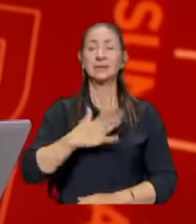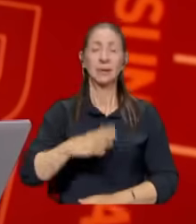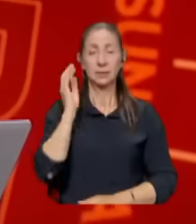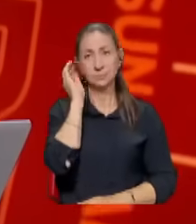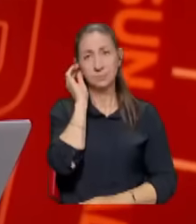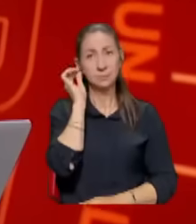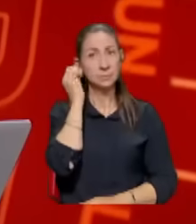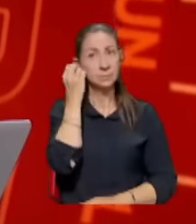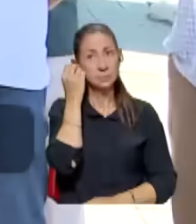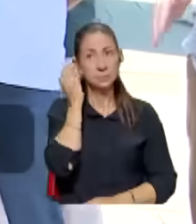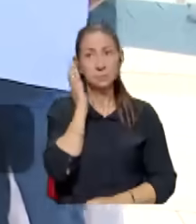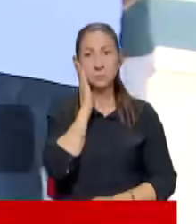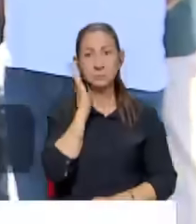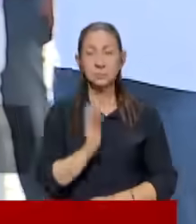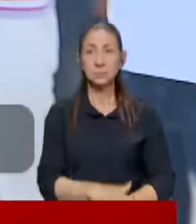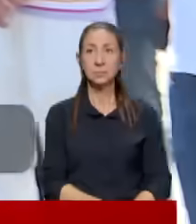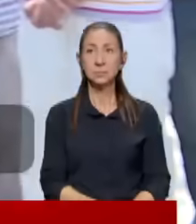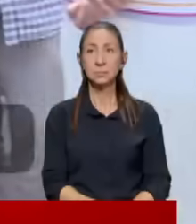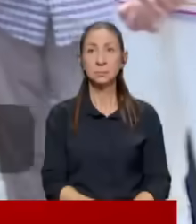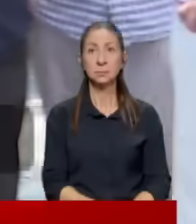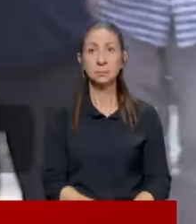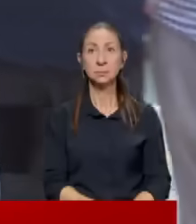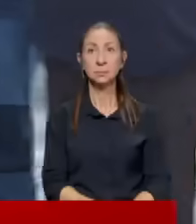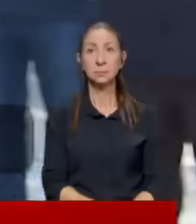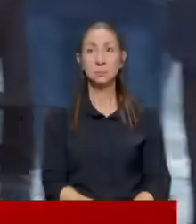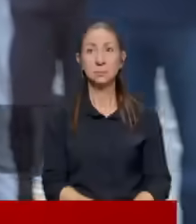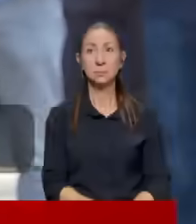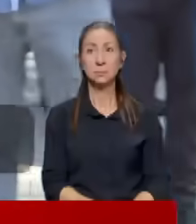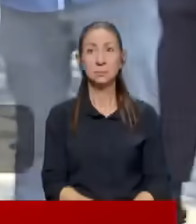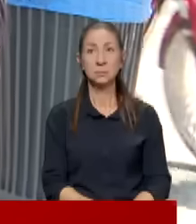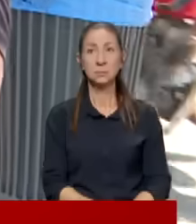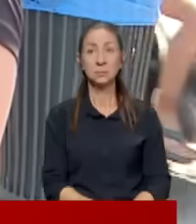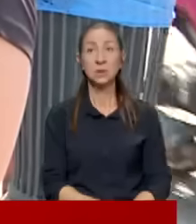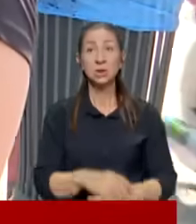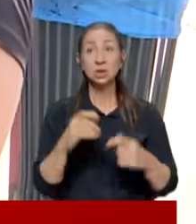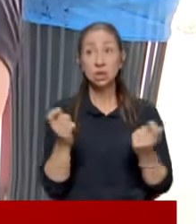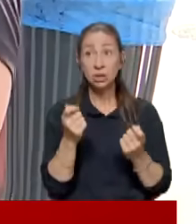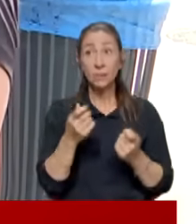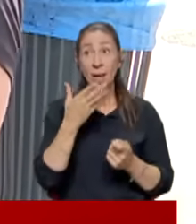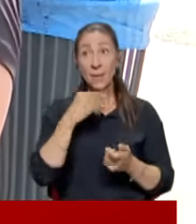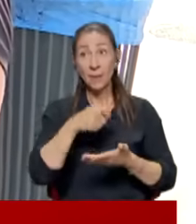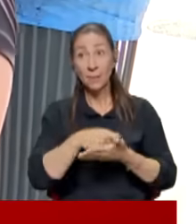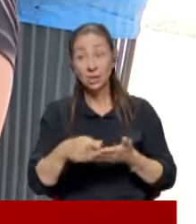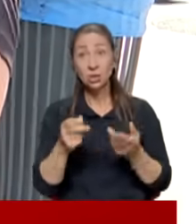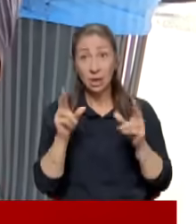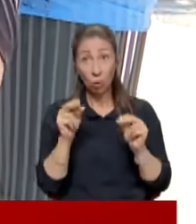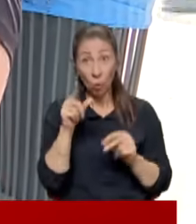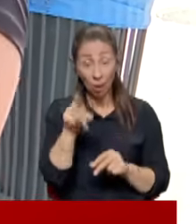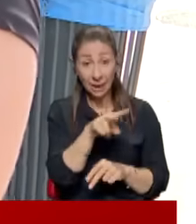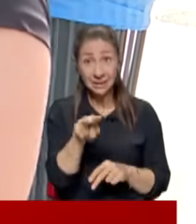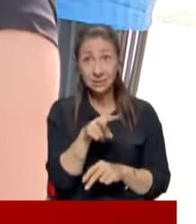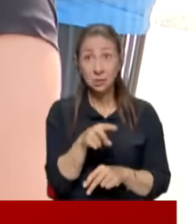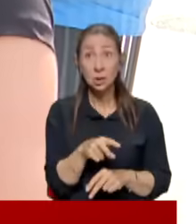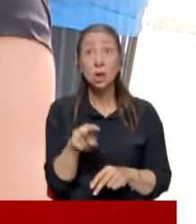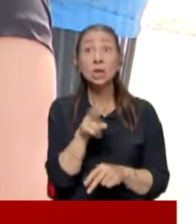çalıştılar. İnsanca yaşamak istiyoruz. Çalışıp hem emekli maaşı yetiyor mu ikisi